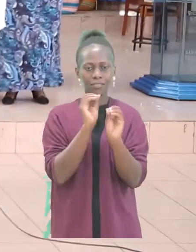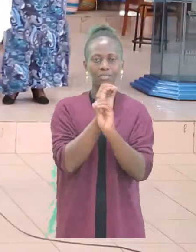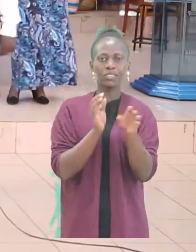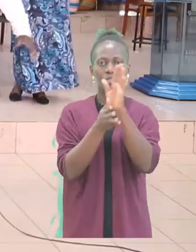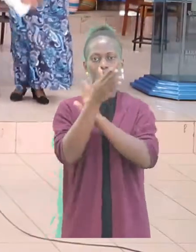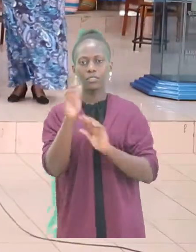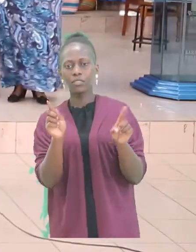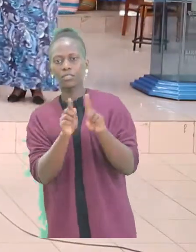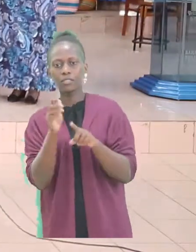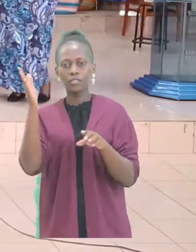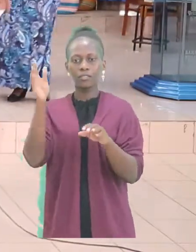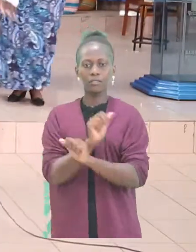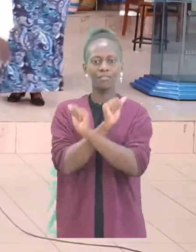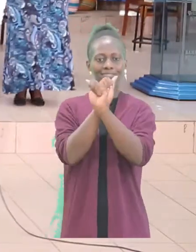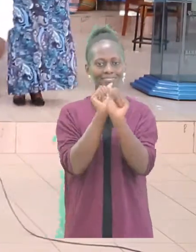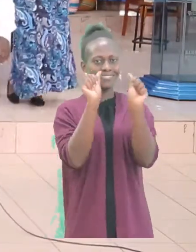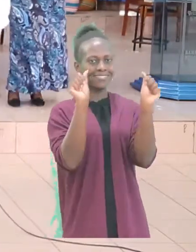Hakuna Mungu kama wewe Bwana,